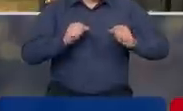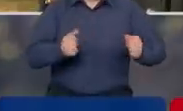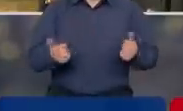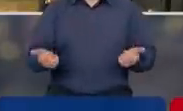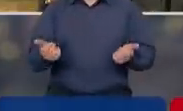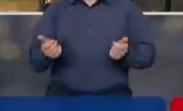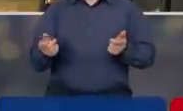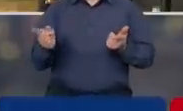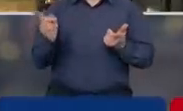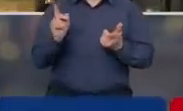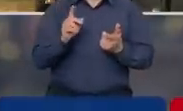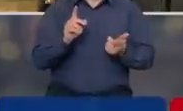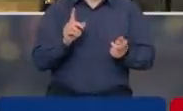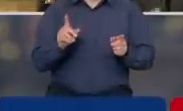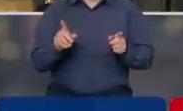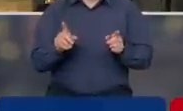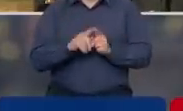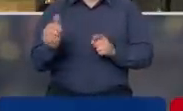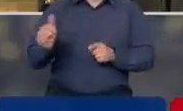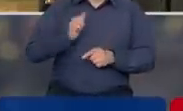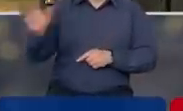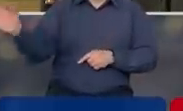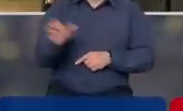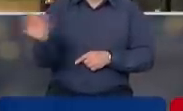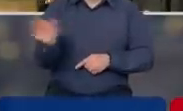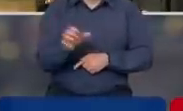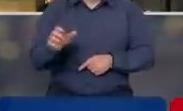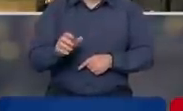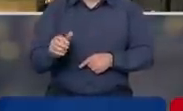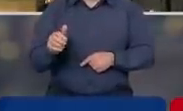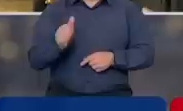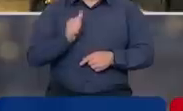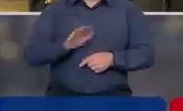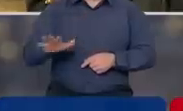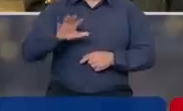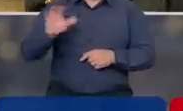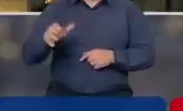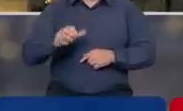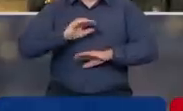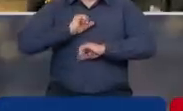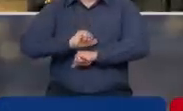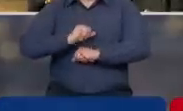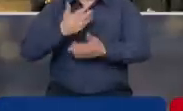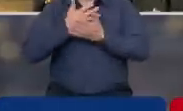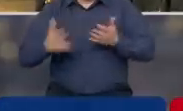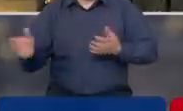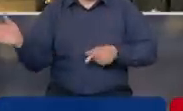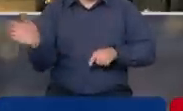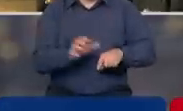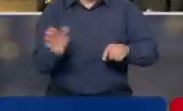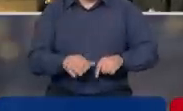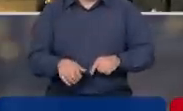również chociażby żołnierzy z wojsk obrony terytorialnej który był chociażby